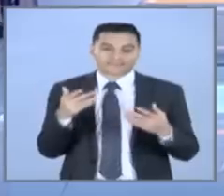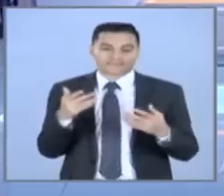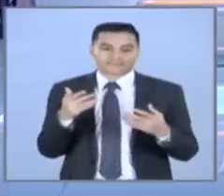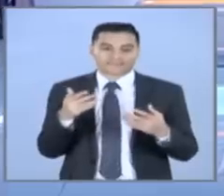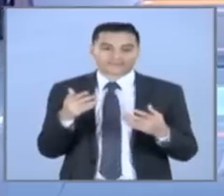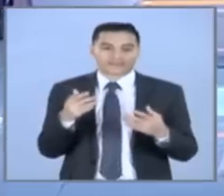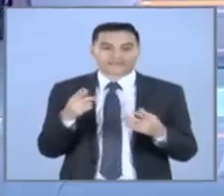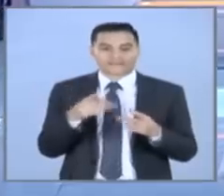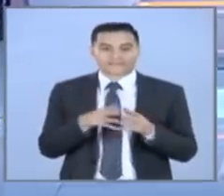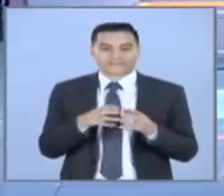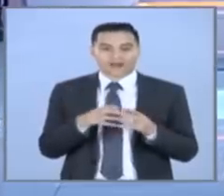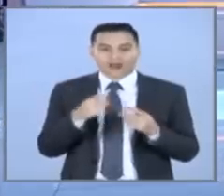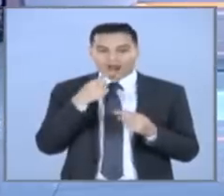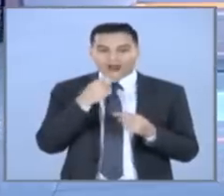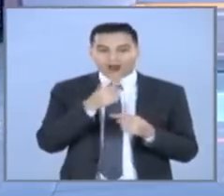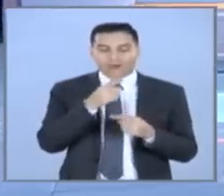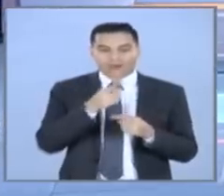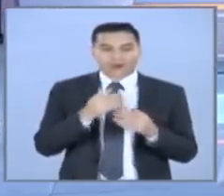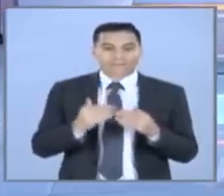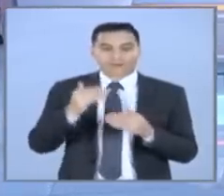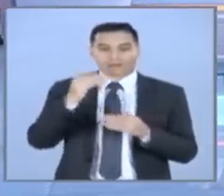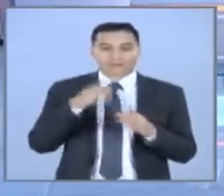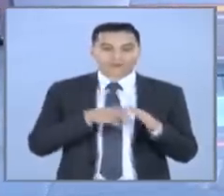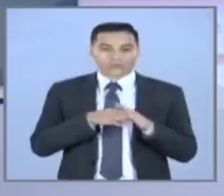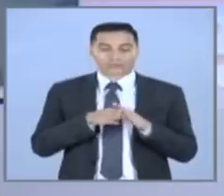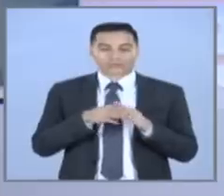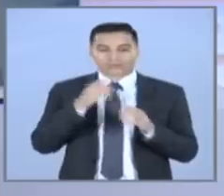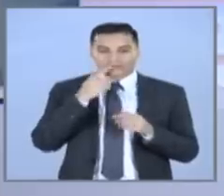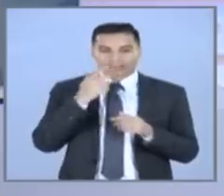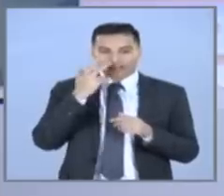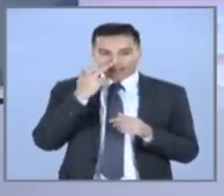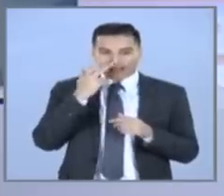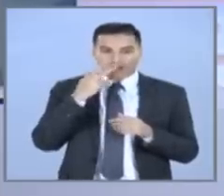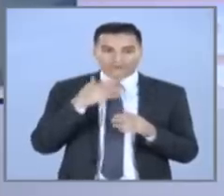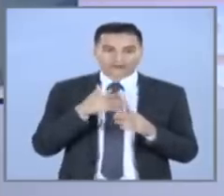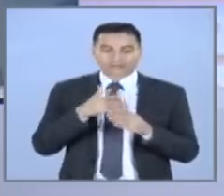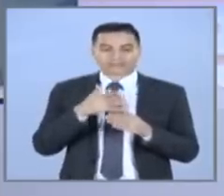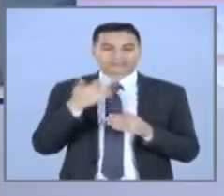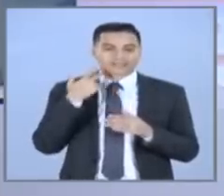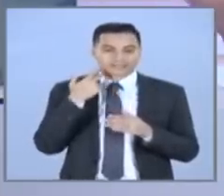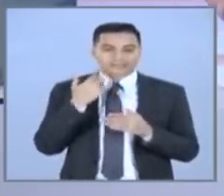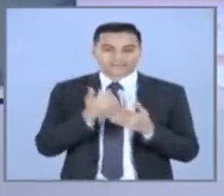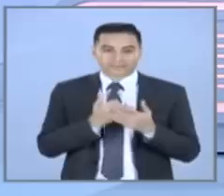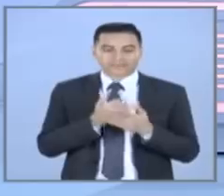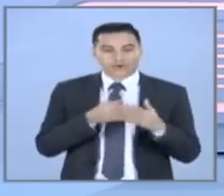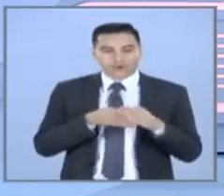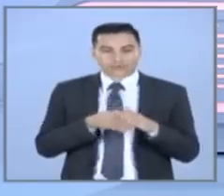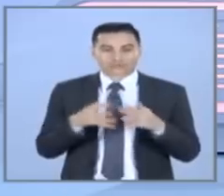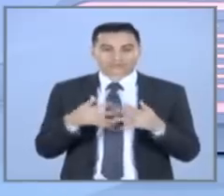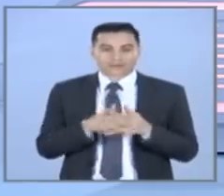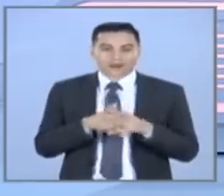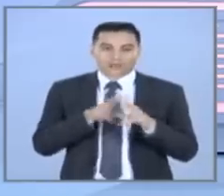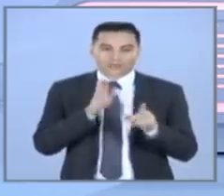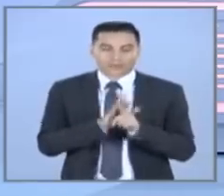على البرنامج وكانوا قالوا لكرولوس لما تكبر وتوصل لسن اعدادي وثانوي يبقى قدم في المدرسه، وكانوا حافز ليه.